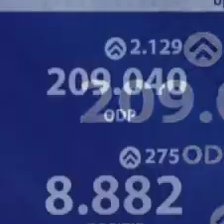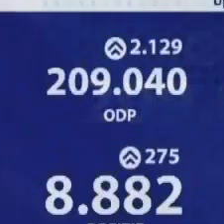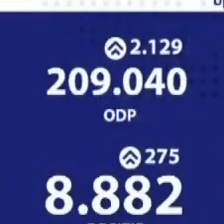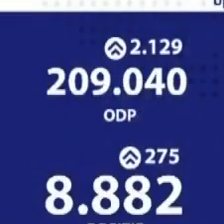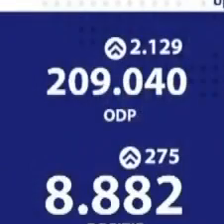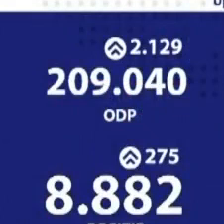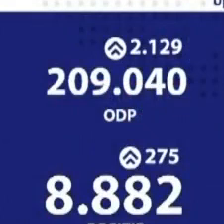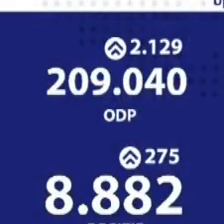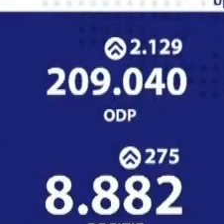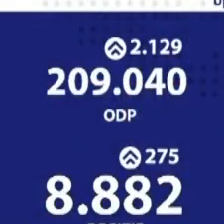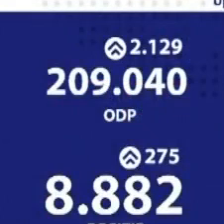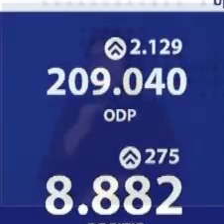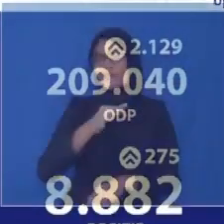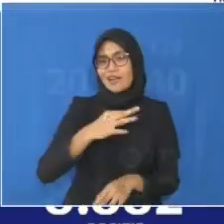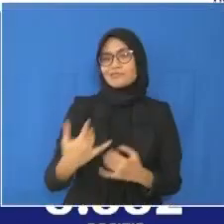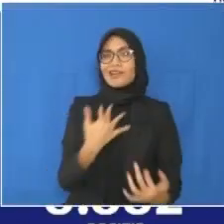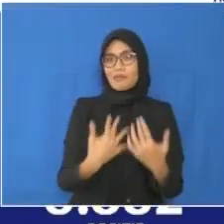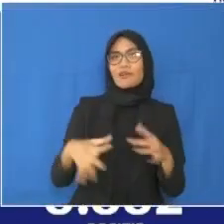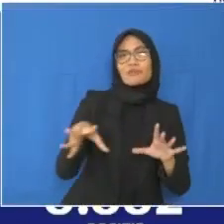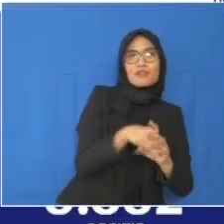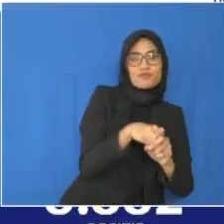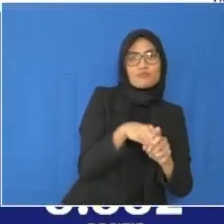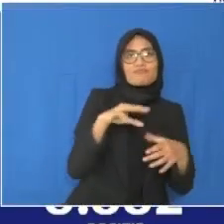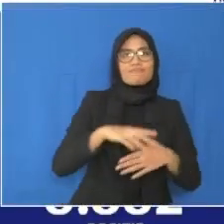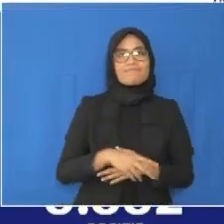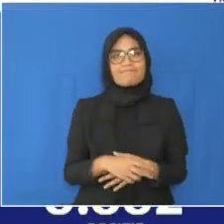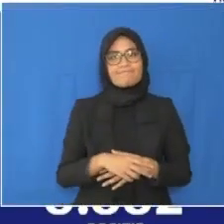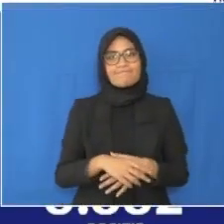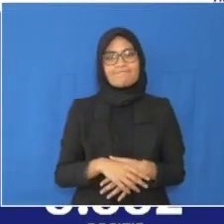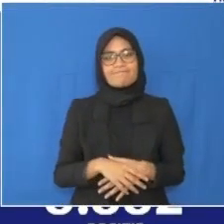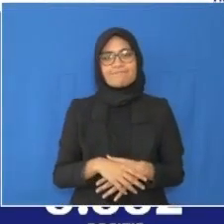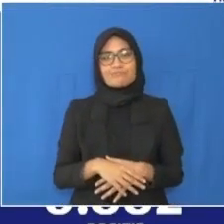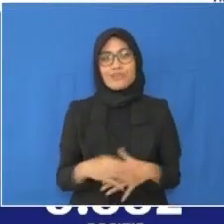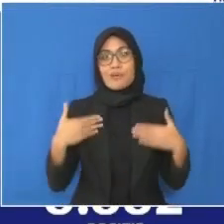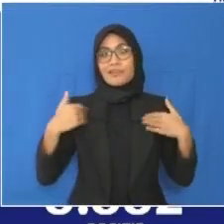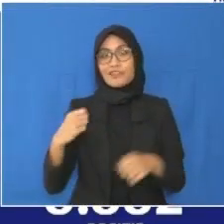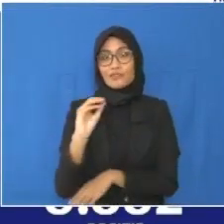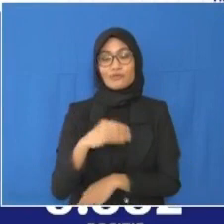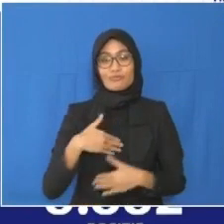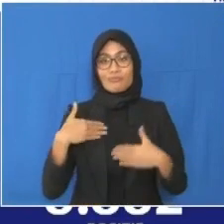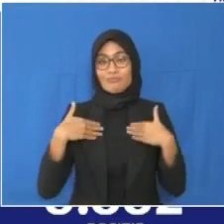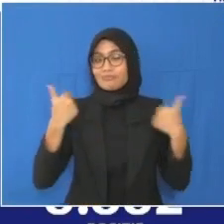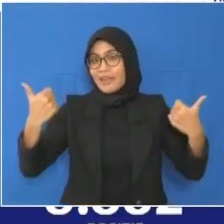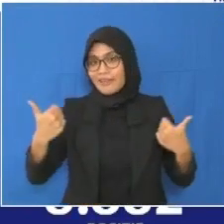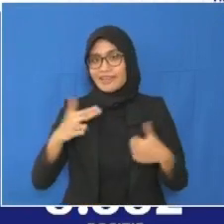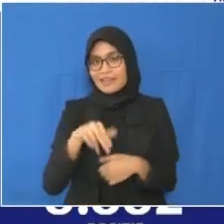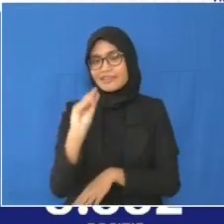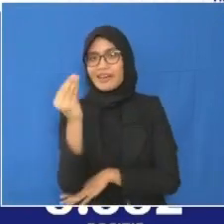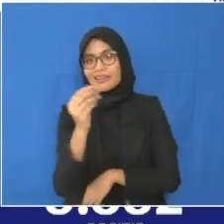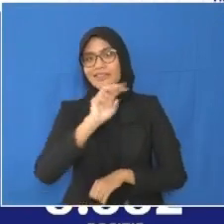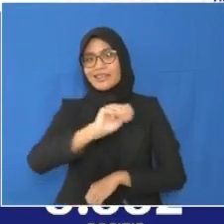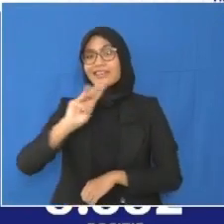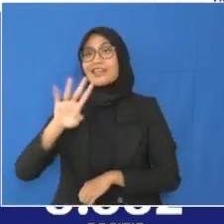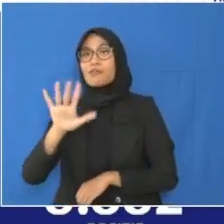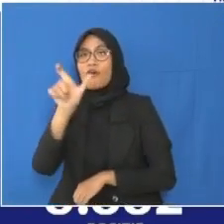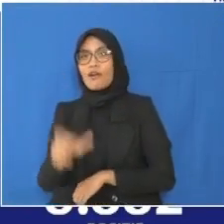kabupaten-kota terdampak hai sparan pasien sembuh di Jakarta 335